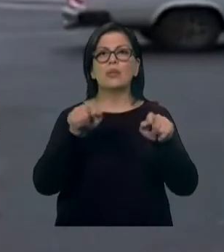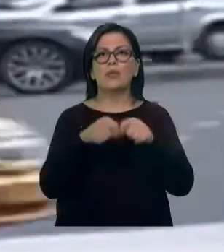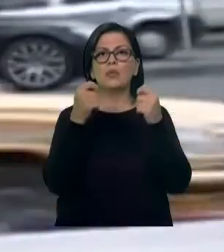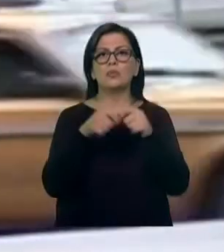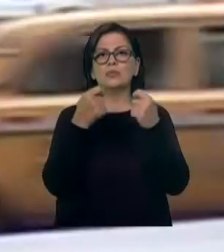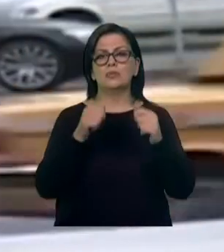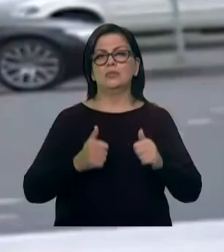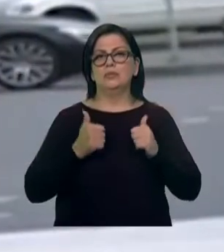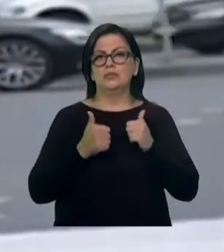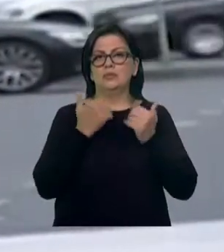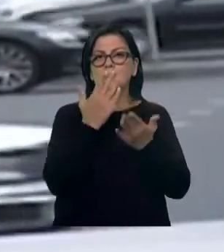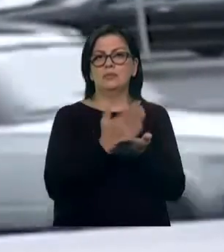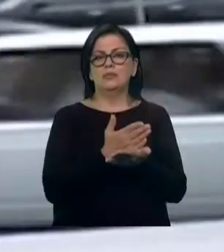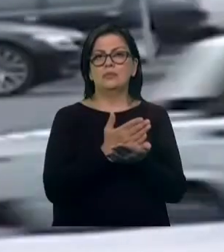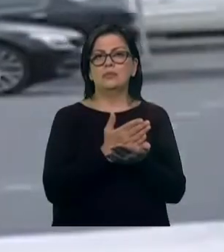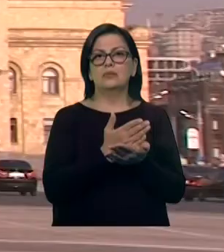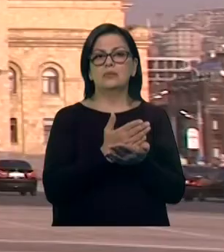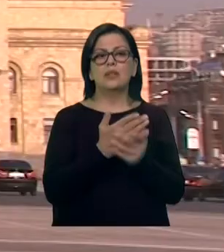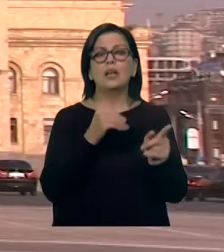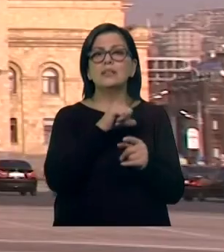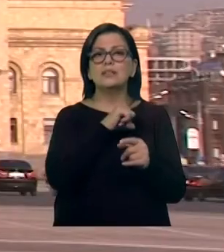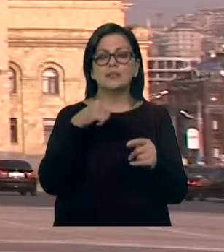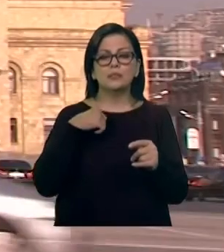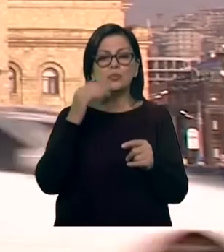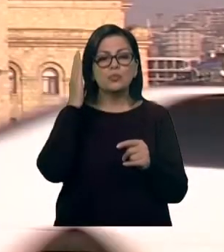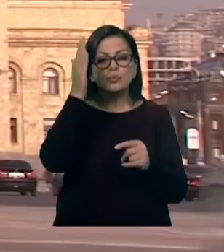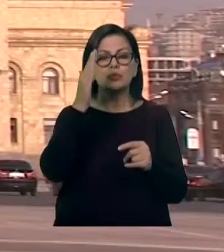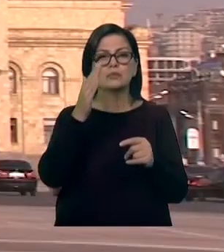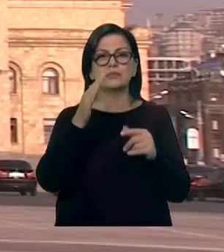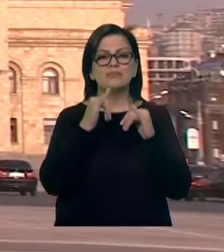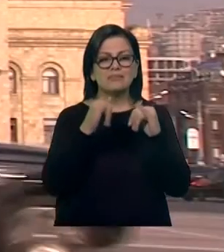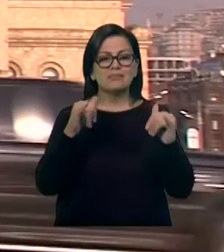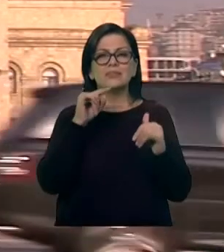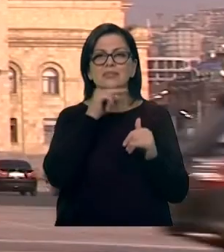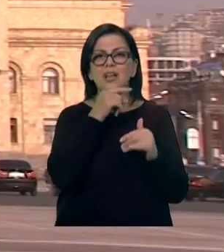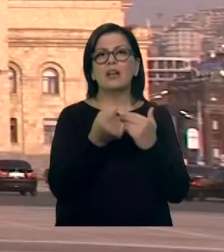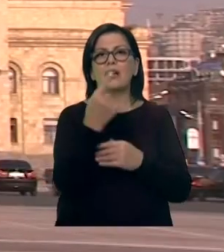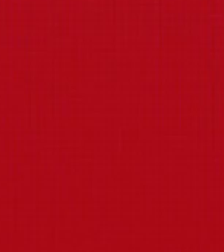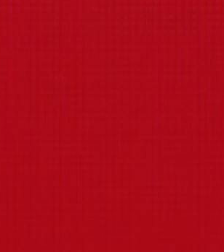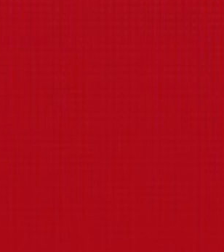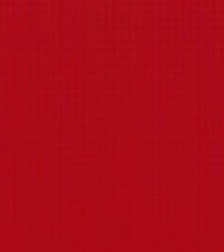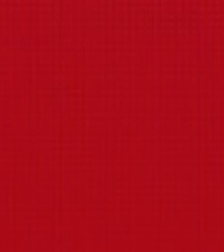pozmağa çalışır. Təbii ki, bununla da həm də regionun inkişafı və sabitliyi üçün təhlükə yaradır.